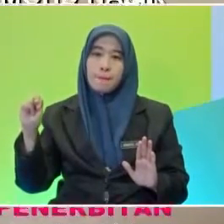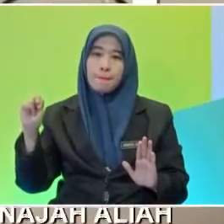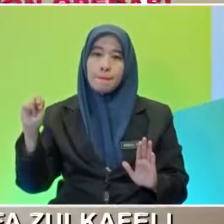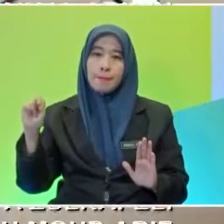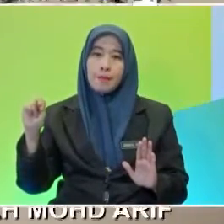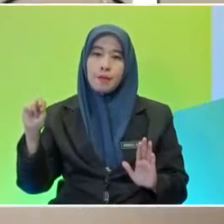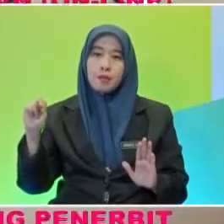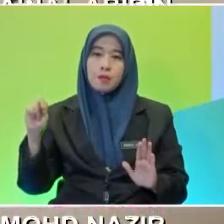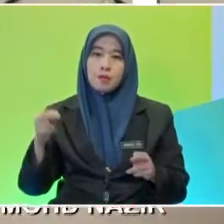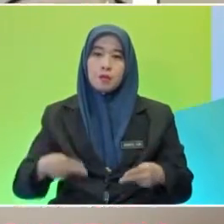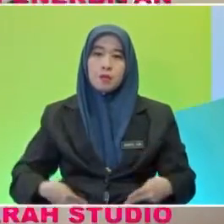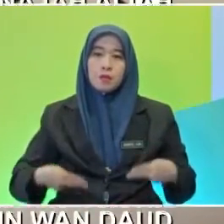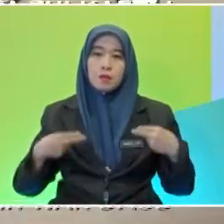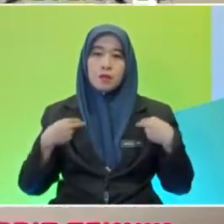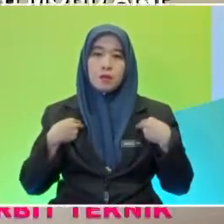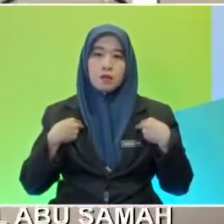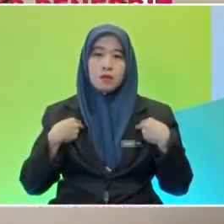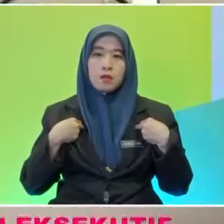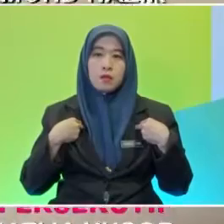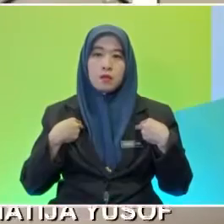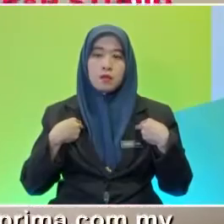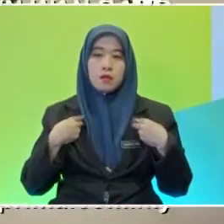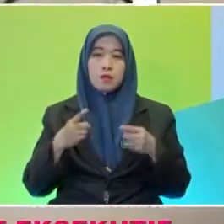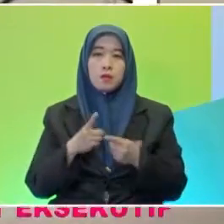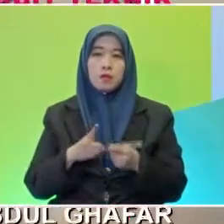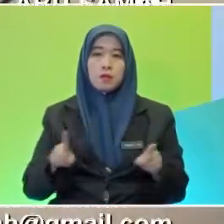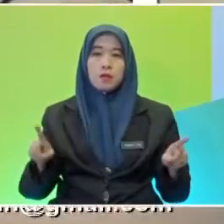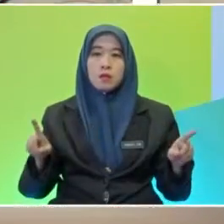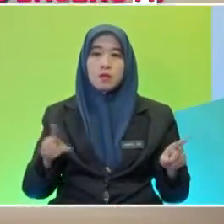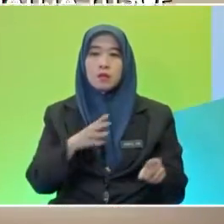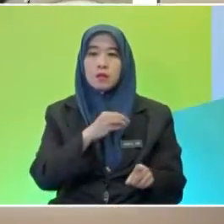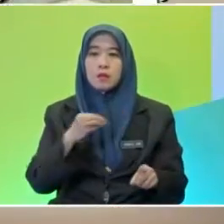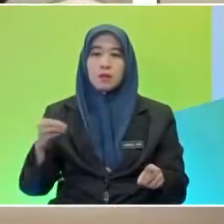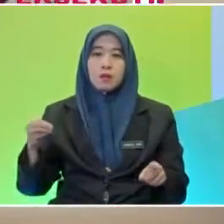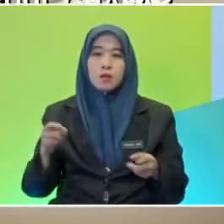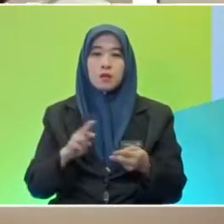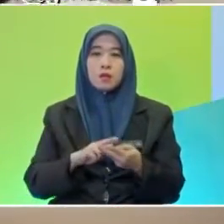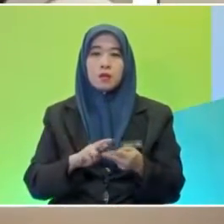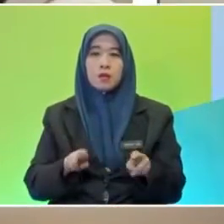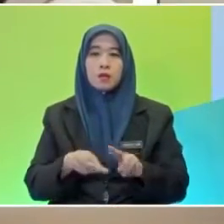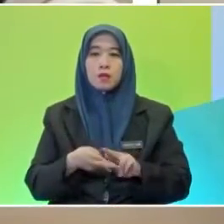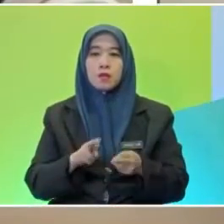hidup bersama Rokan dan